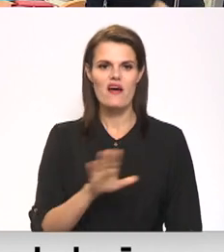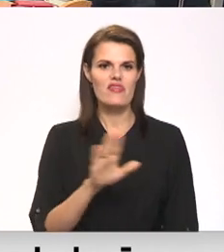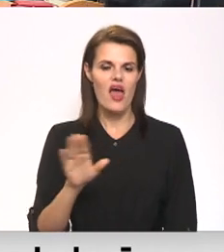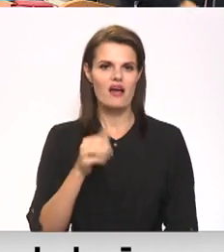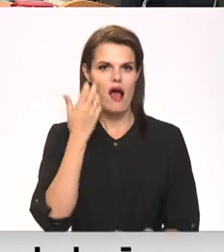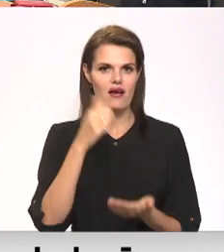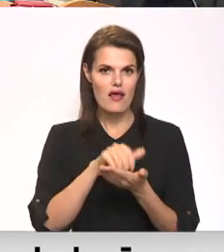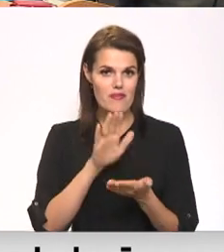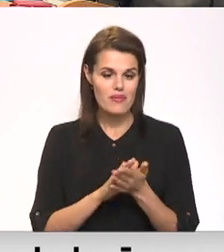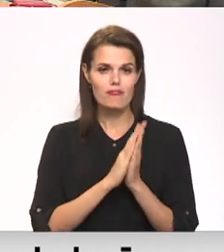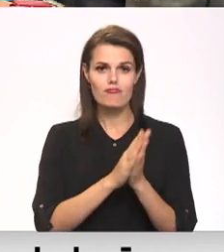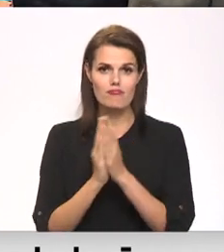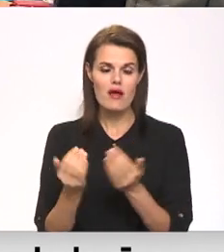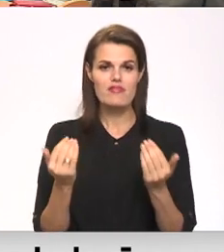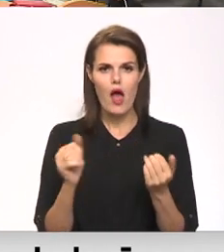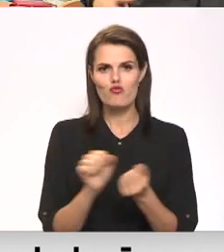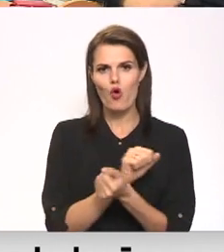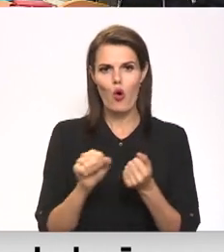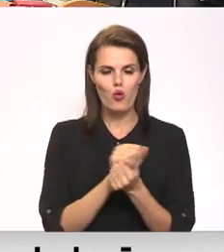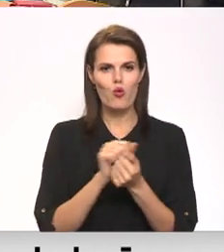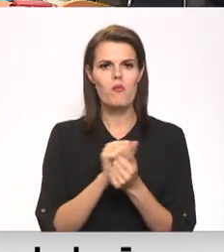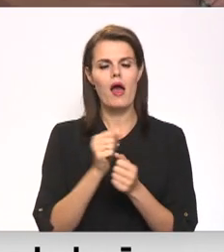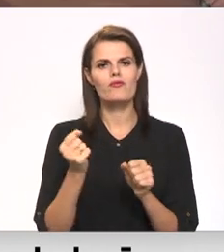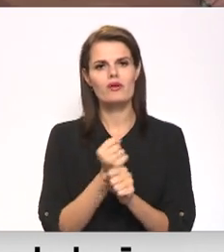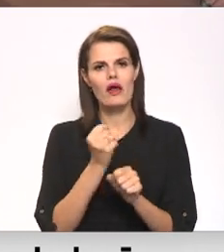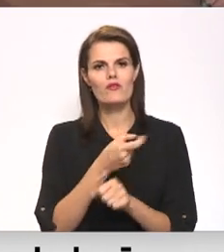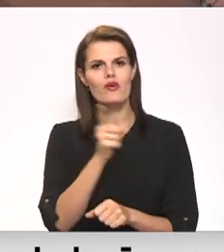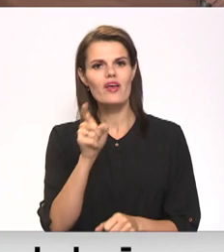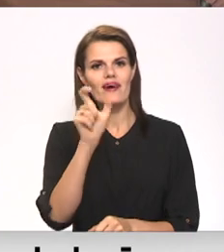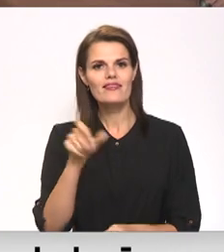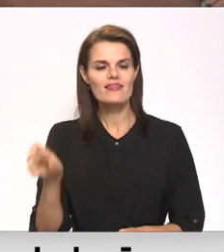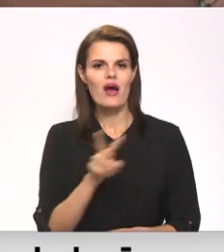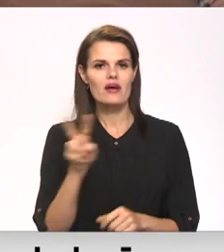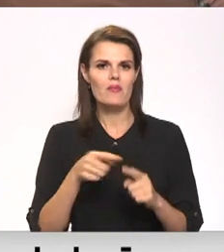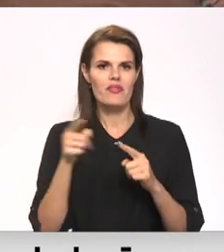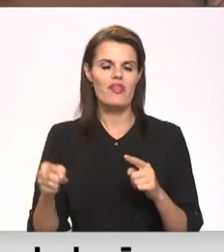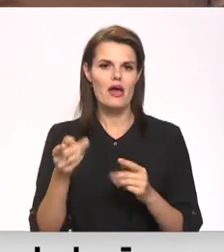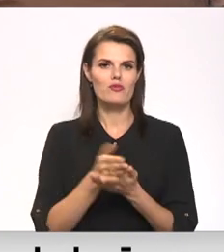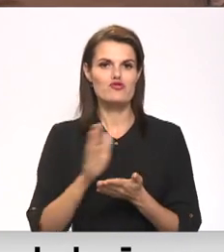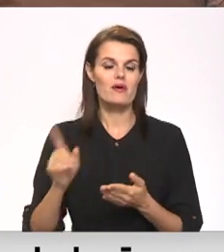sistēmu. Pārvaldē aicina tagad dokumentus noformēt arī tos cilvēkus, kur dokumentu termiņš beigsies tikai